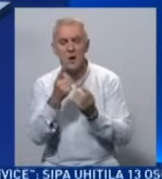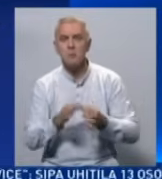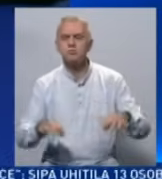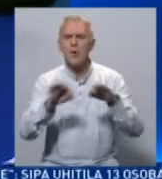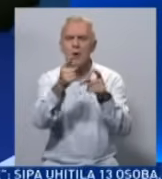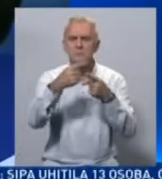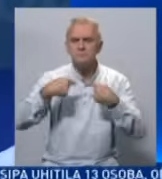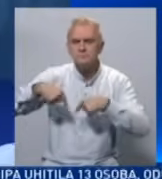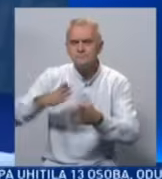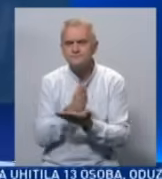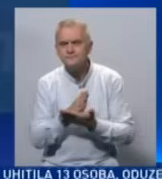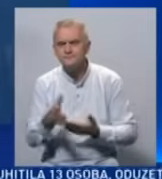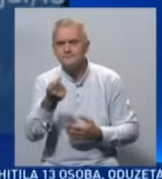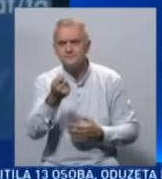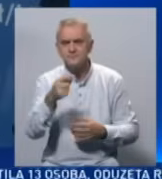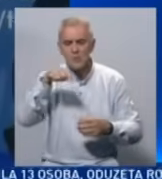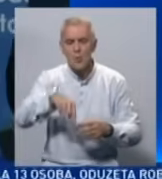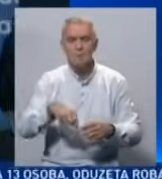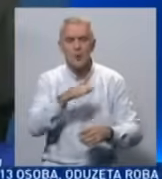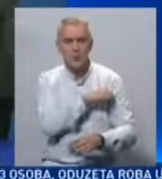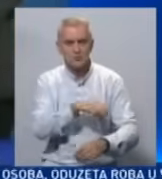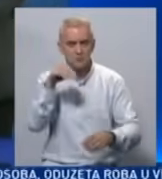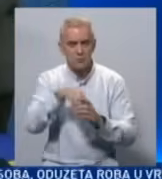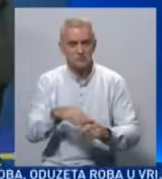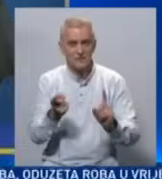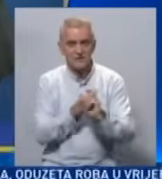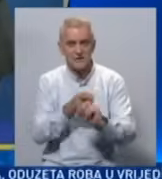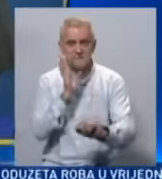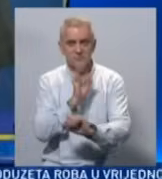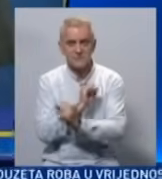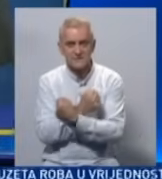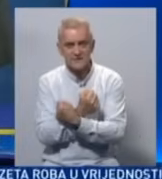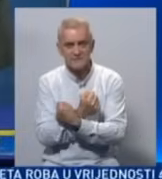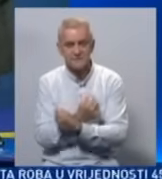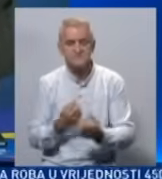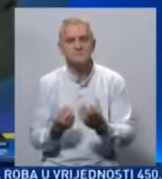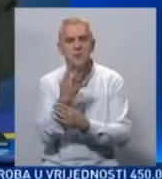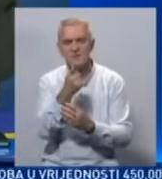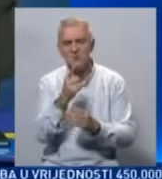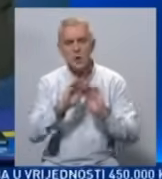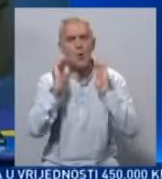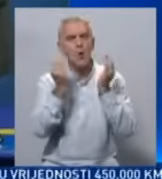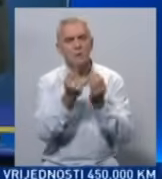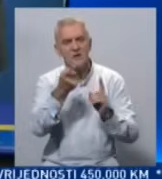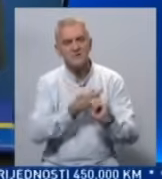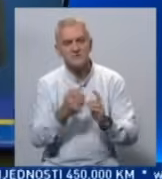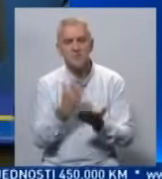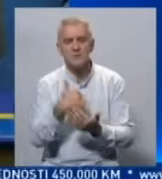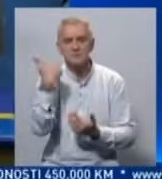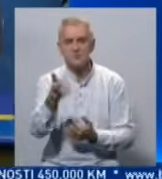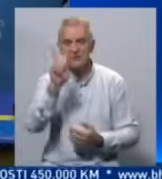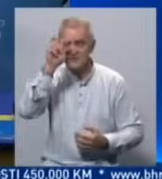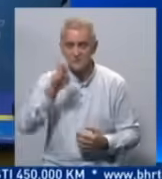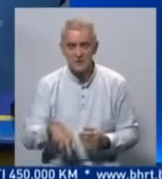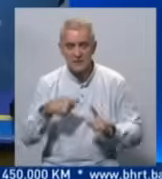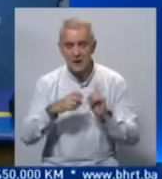odnosi na izdvajanje dijela sredstava iz ovogodišnjeg budžeta Federacije Bosne i Hercegovine. Privrednoj komori Federacije bit će dodijeljeno